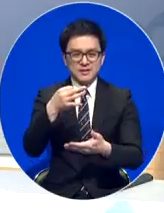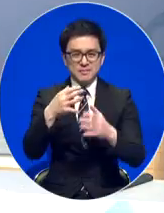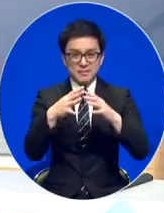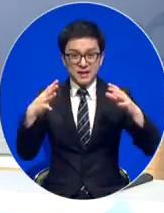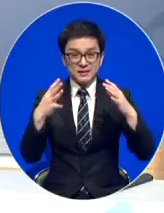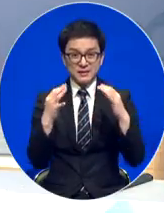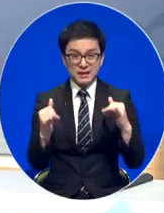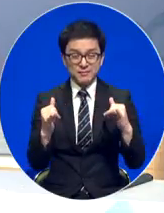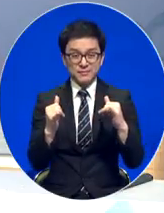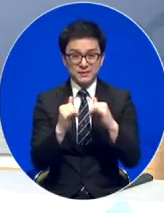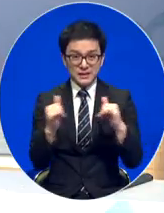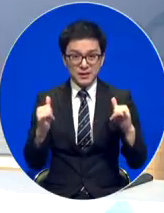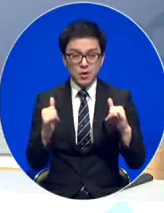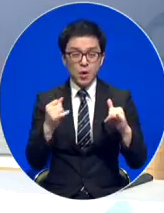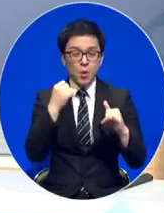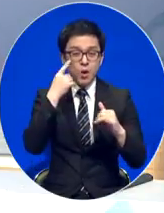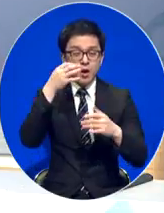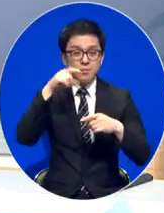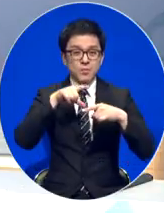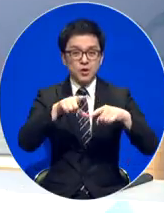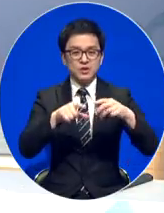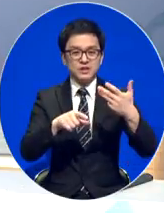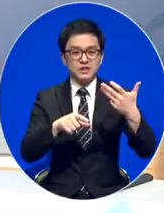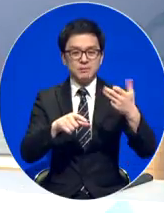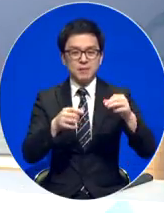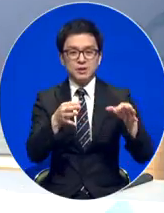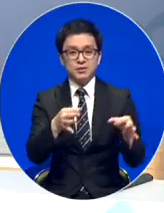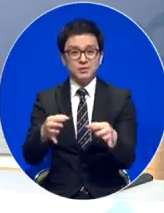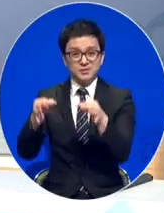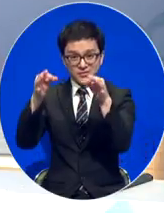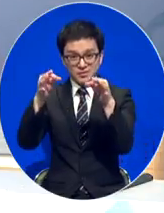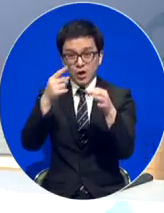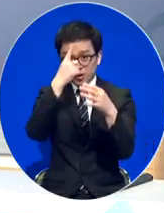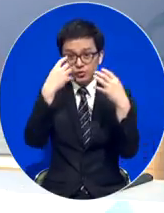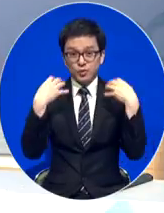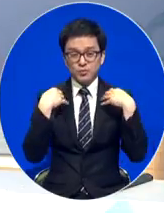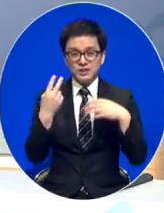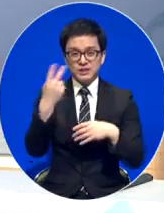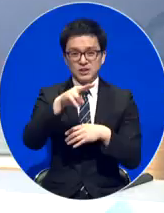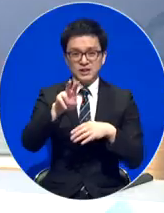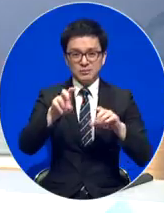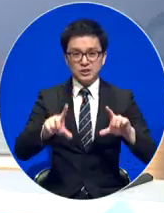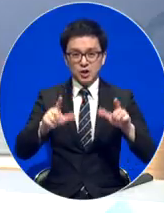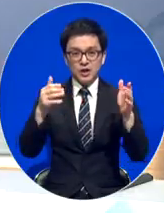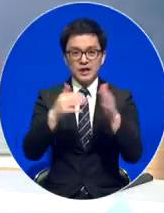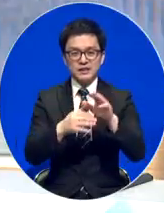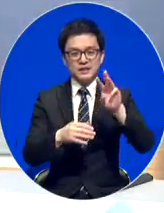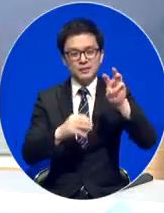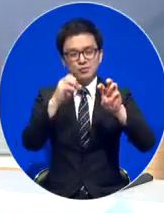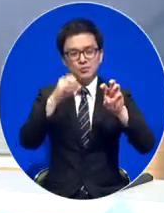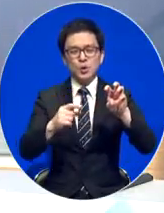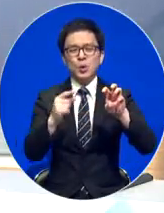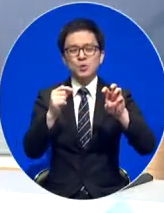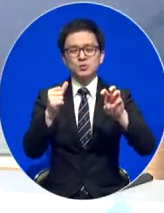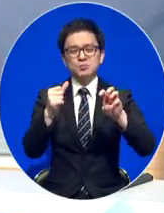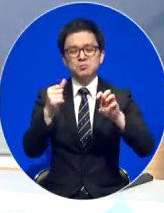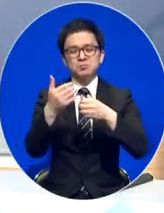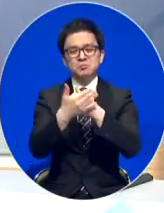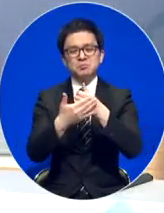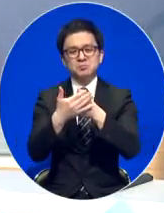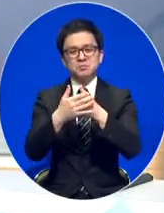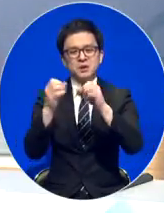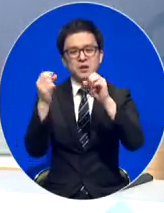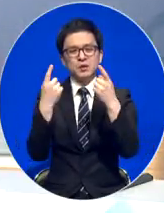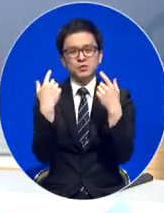월 평균 18만 원이 넘게 새로 부과됩니다. 정부는 우선 2022년까지는 30%를 경감해